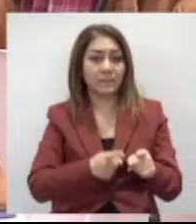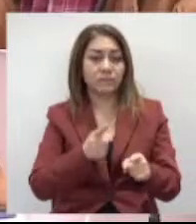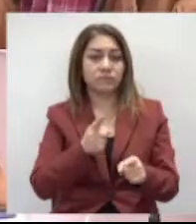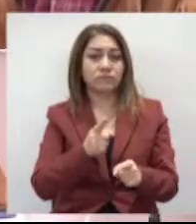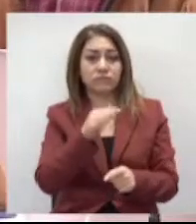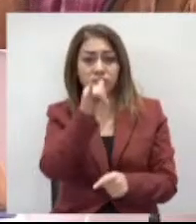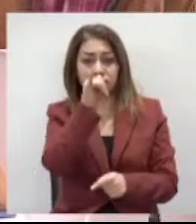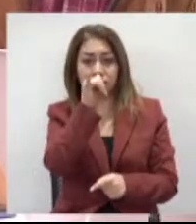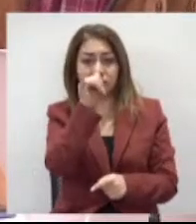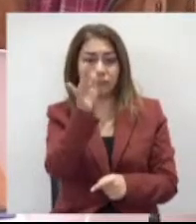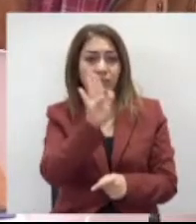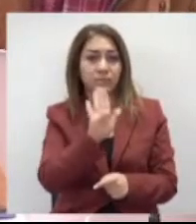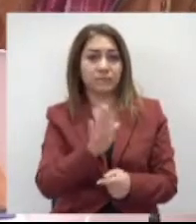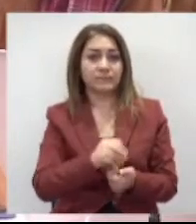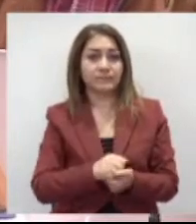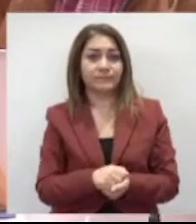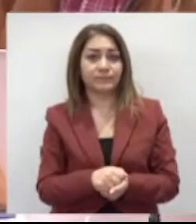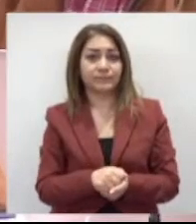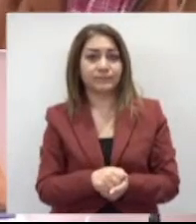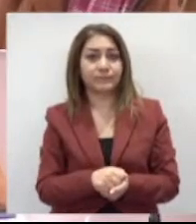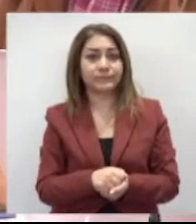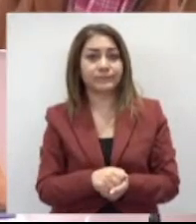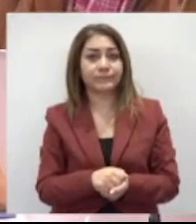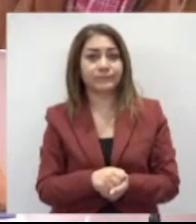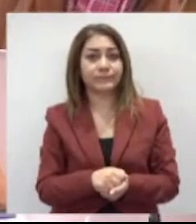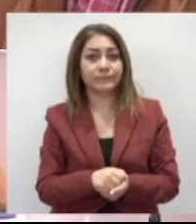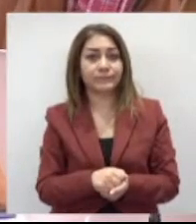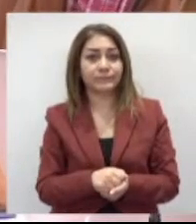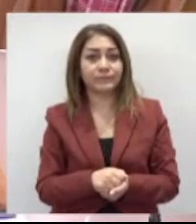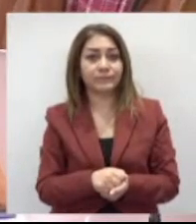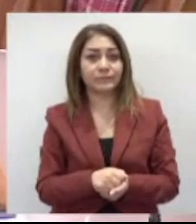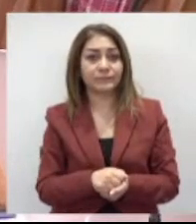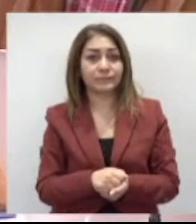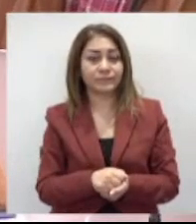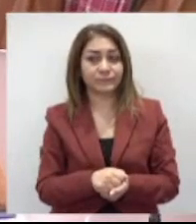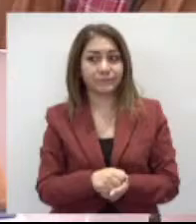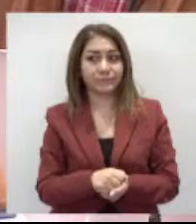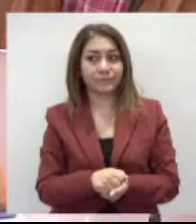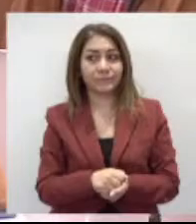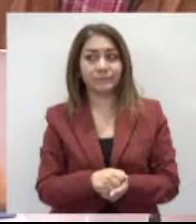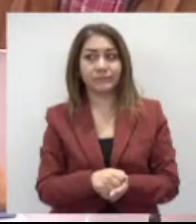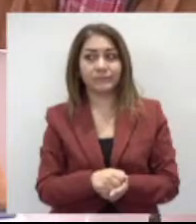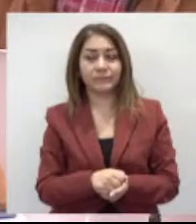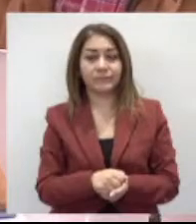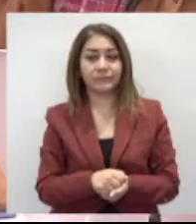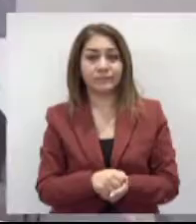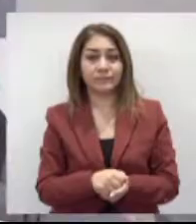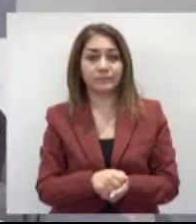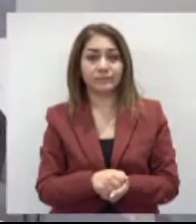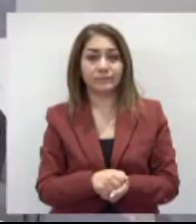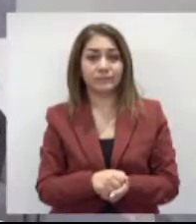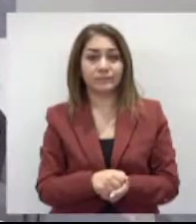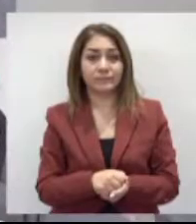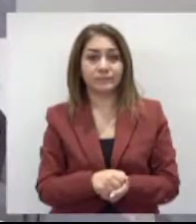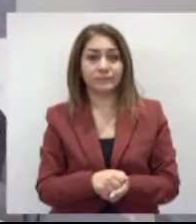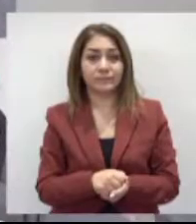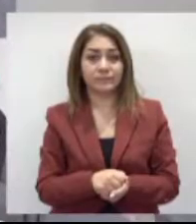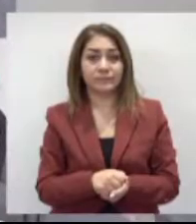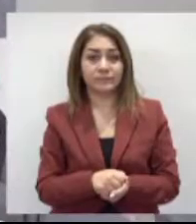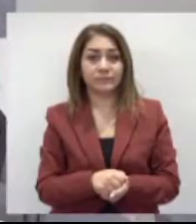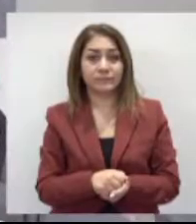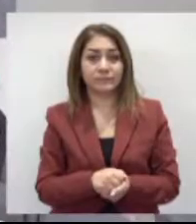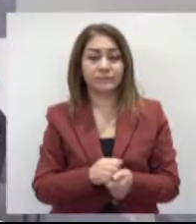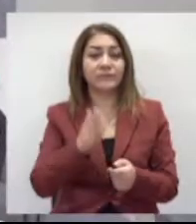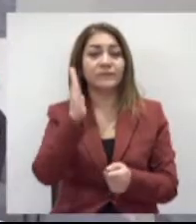շատ սահմանափակ են դառնում եւ ըստ էության Եգորյան ժամանակը լրացավ, եթե կարելի ամփոփել։ ըստ